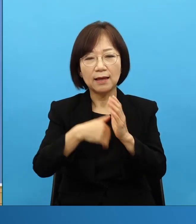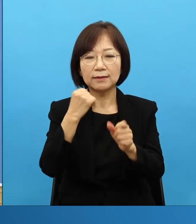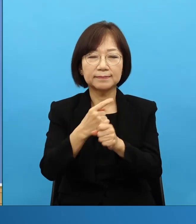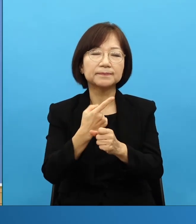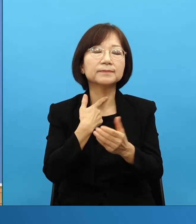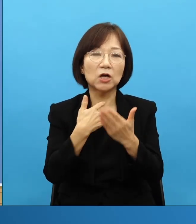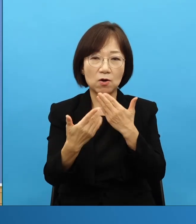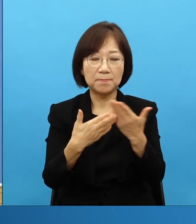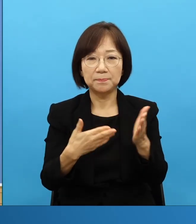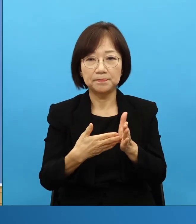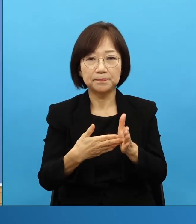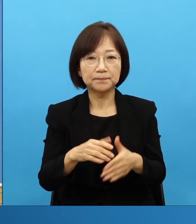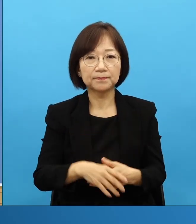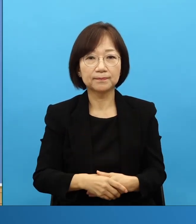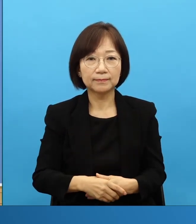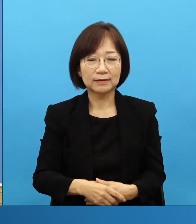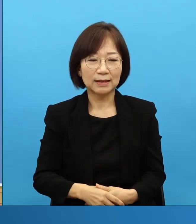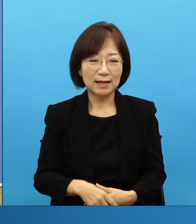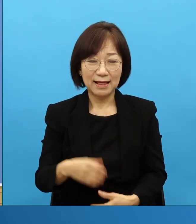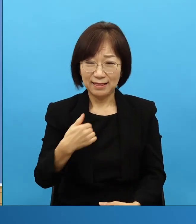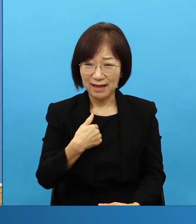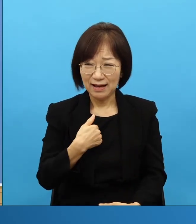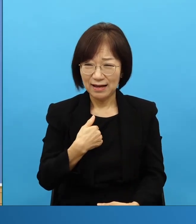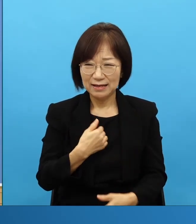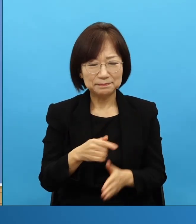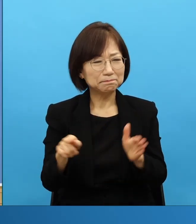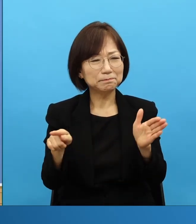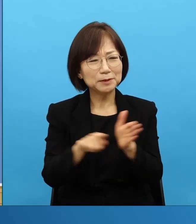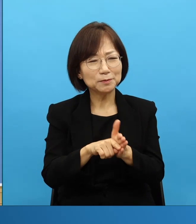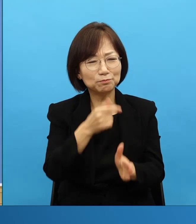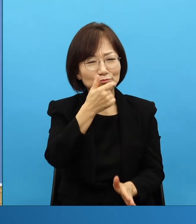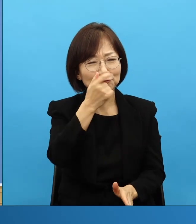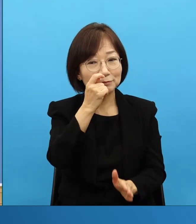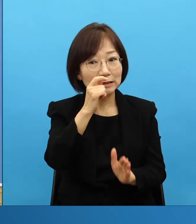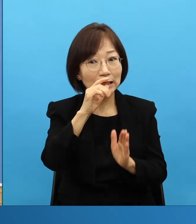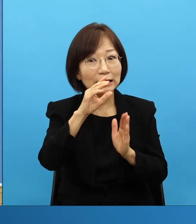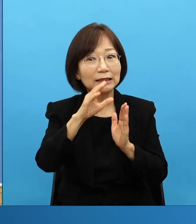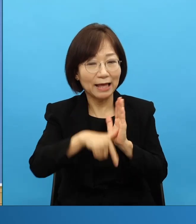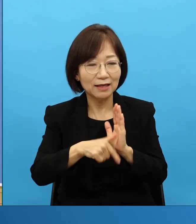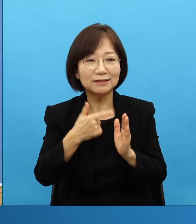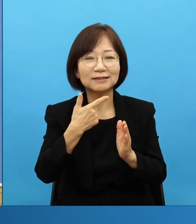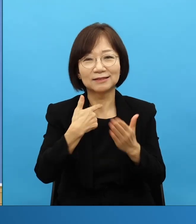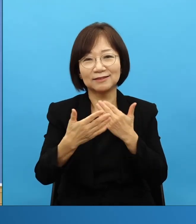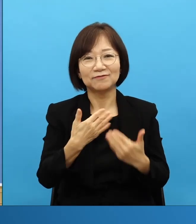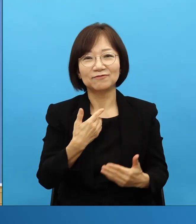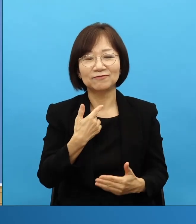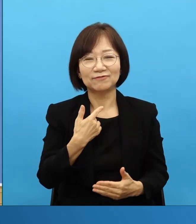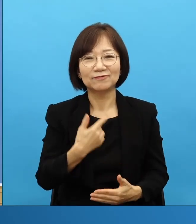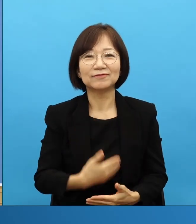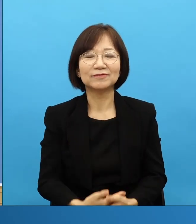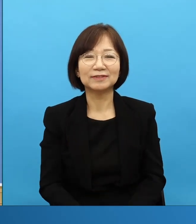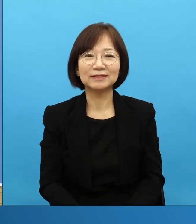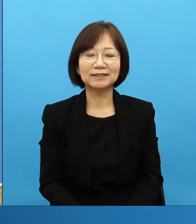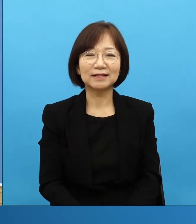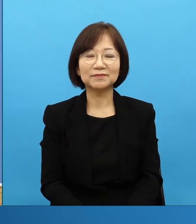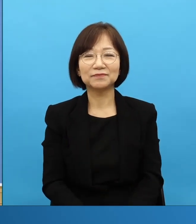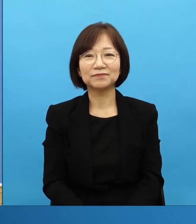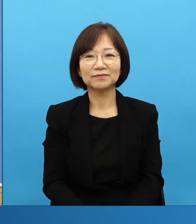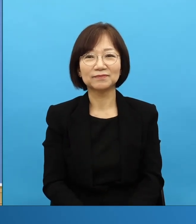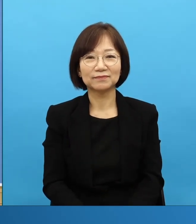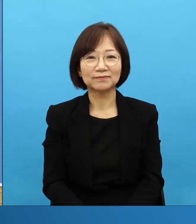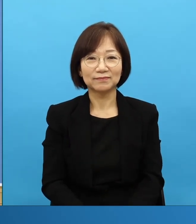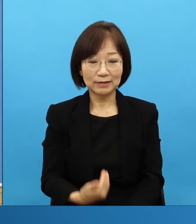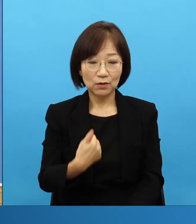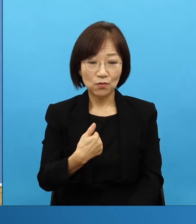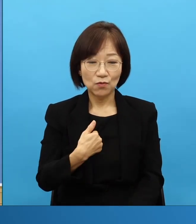How did I see it? 제가 믿음이 없을 때 어릴 때 봤다니까요. I saw this when I was so faithless. 우리 집이 이제